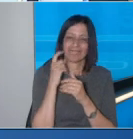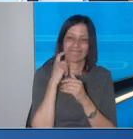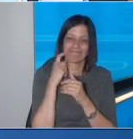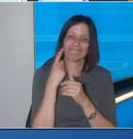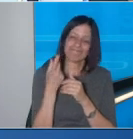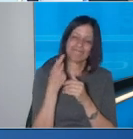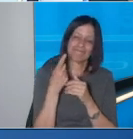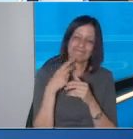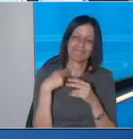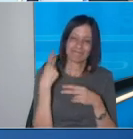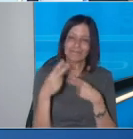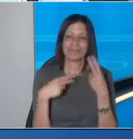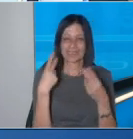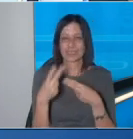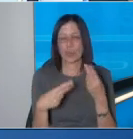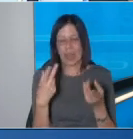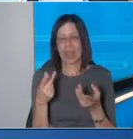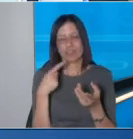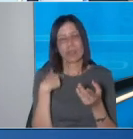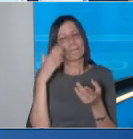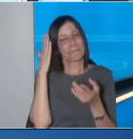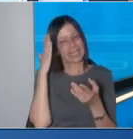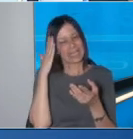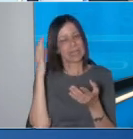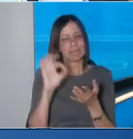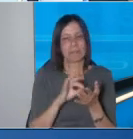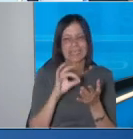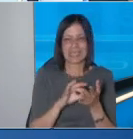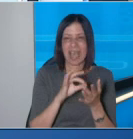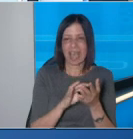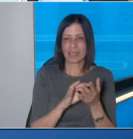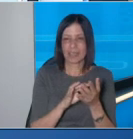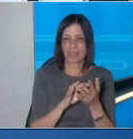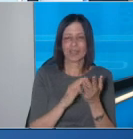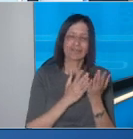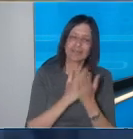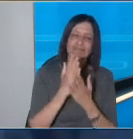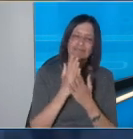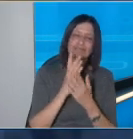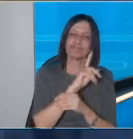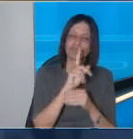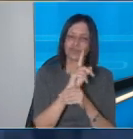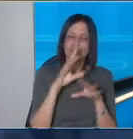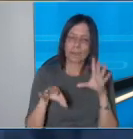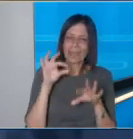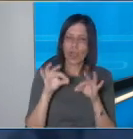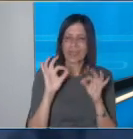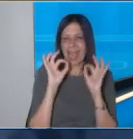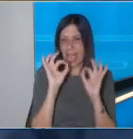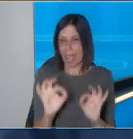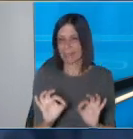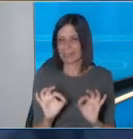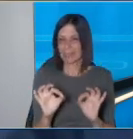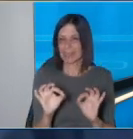זה ריטואל שאנחנו מכירים במשרד מדי מערכת בחירות. האמת